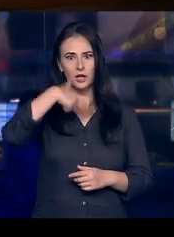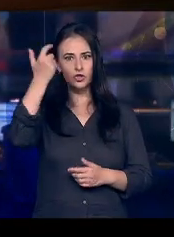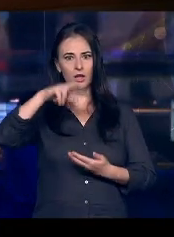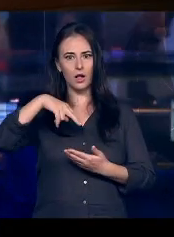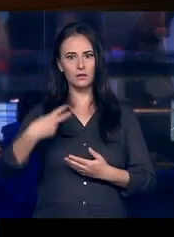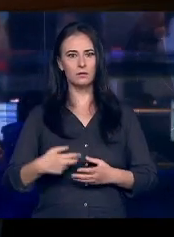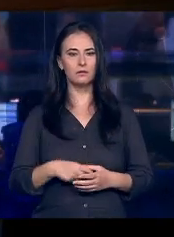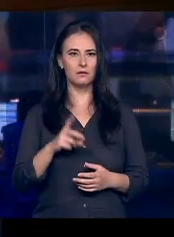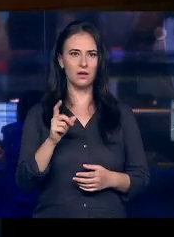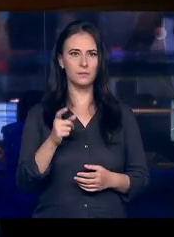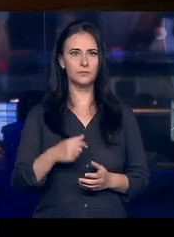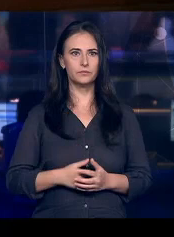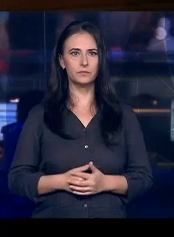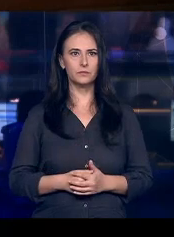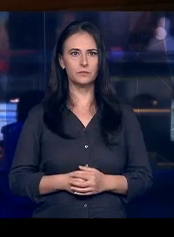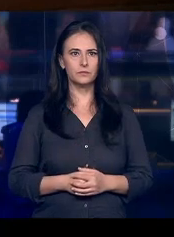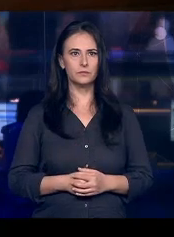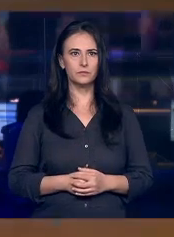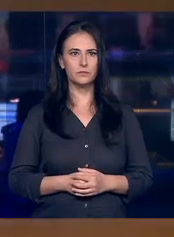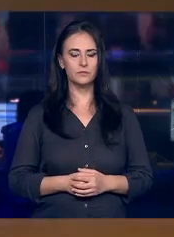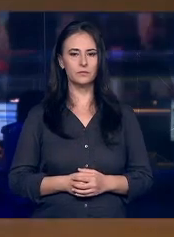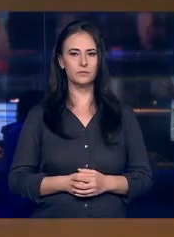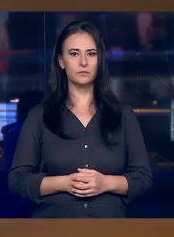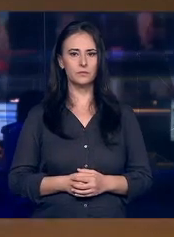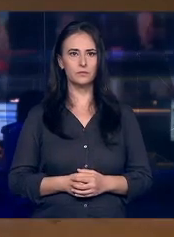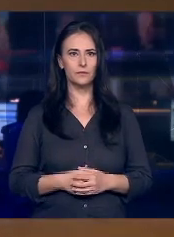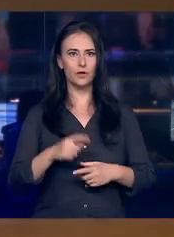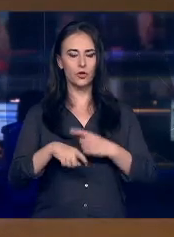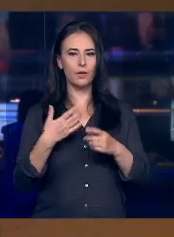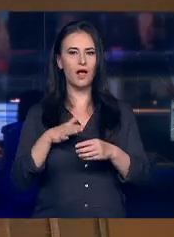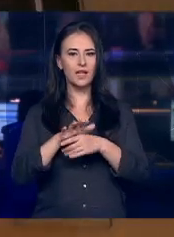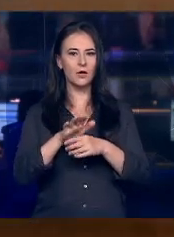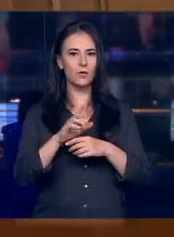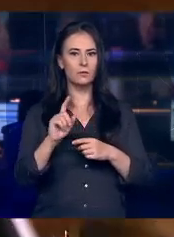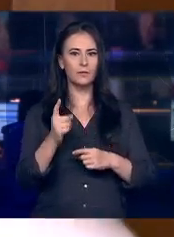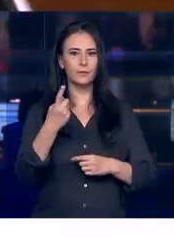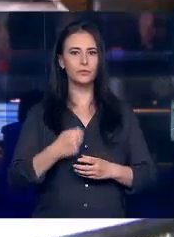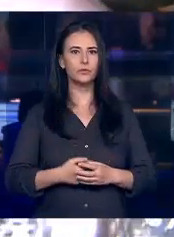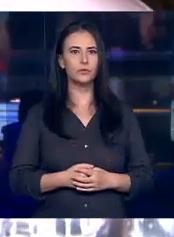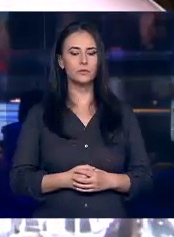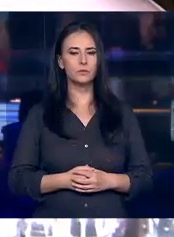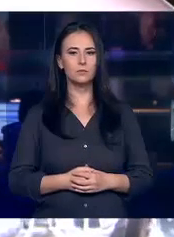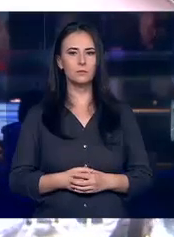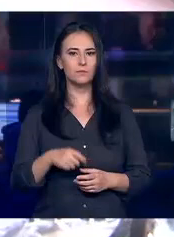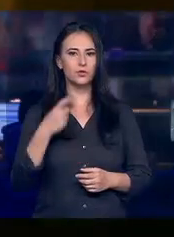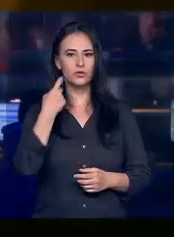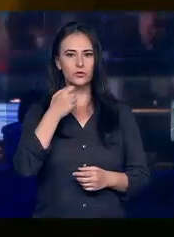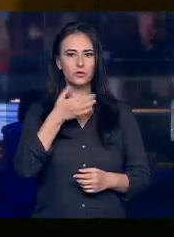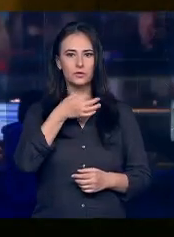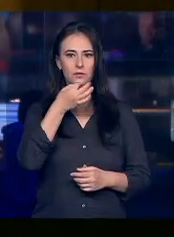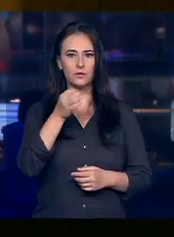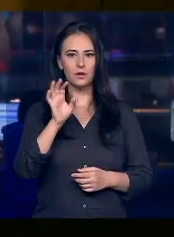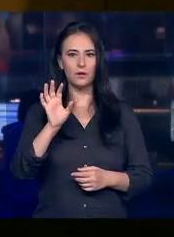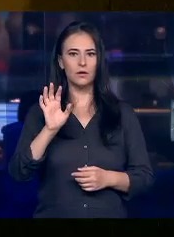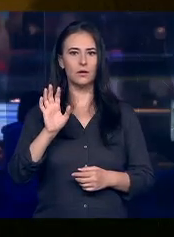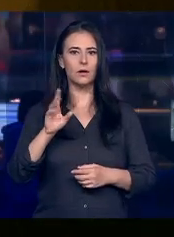Mă rog, ce ar fi revenit, dar n-a putut să plece. Ați apucat să-l vedeți pe individ? Am apucat să-l văd,